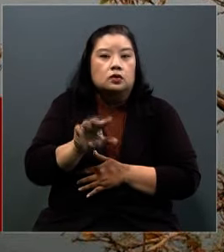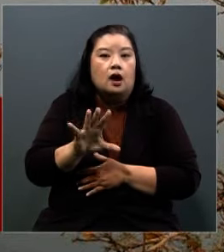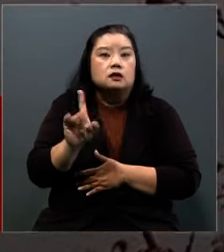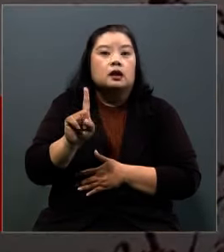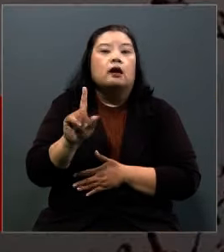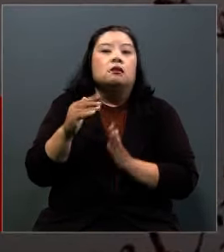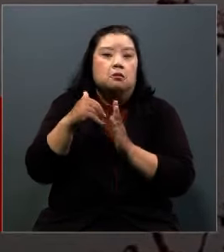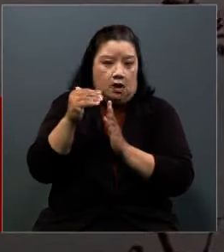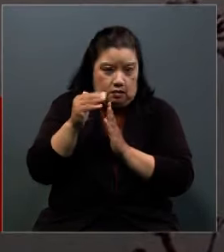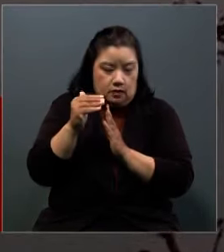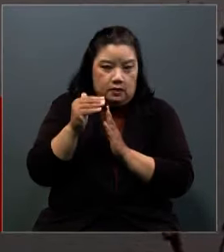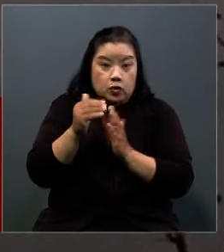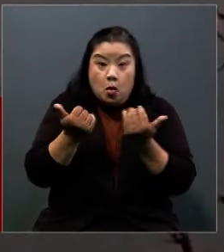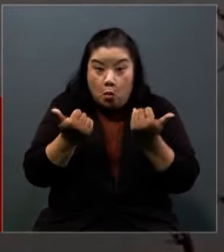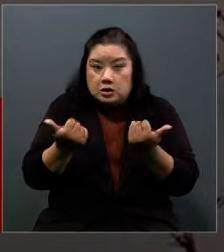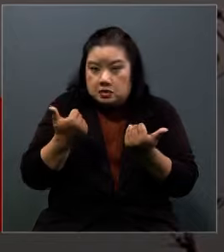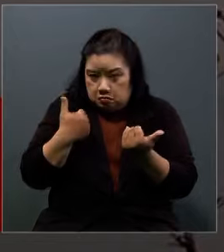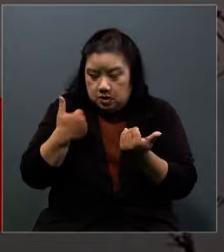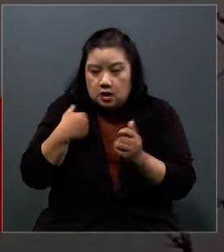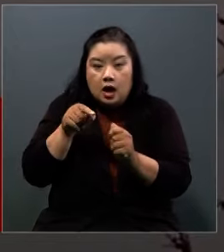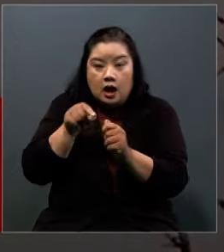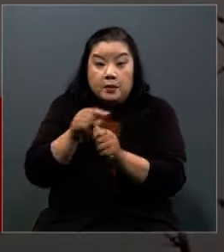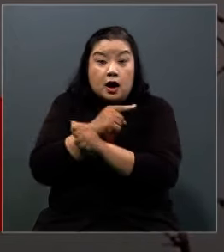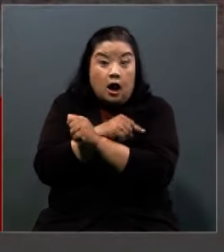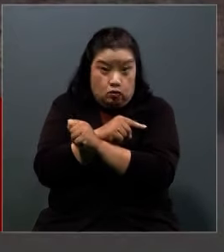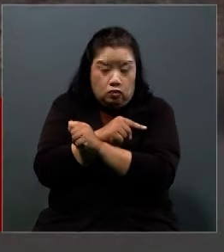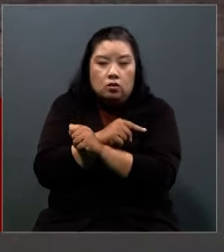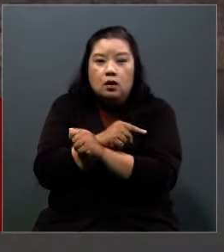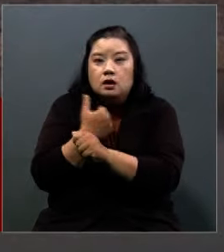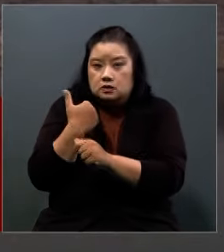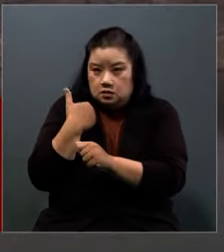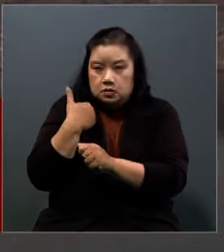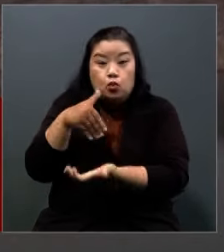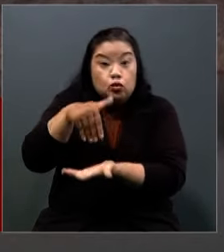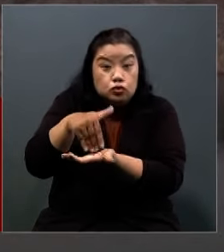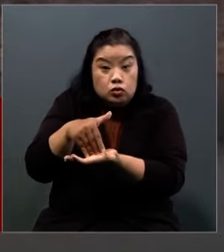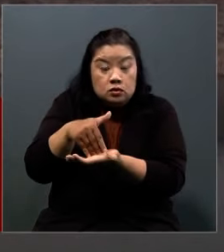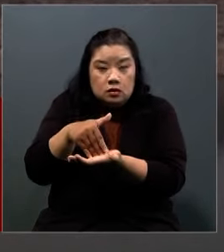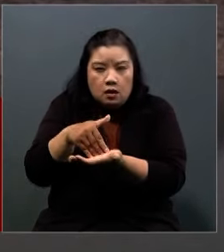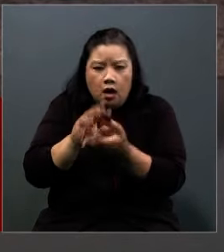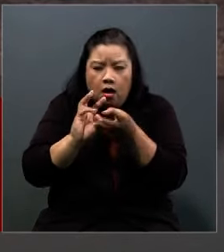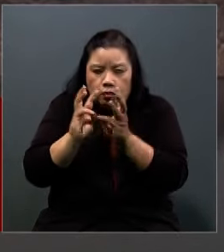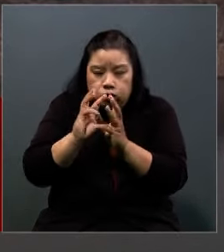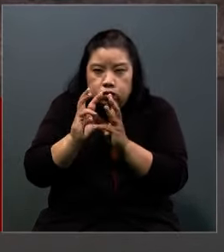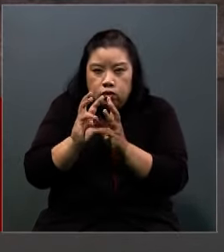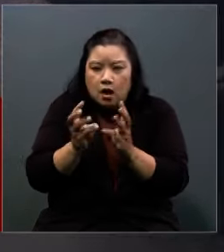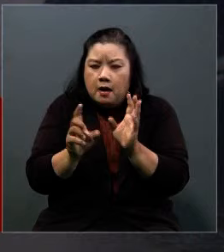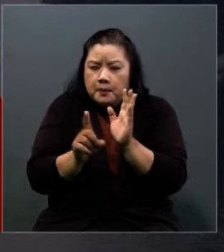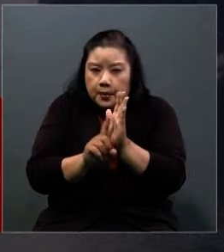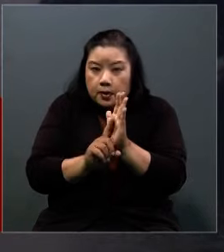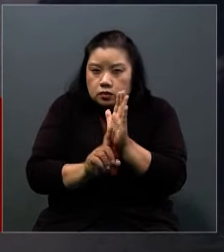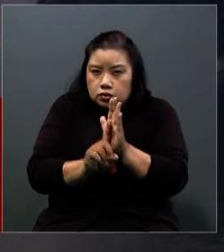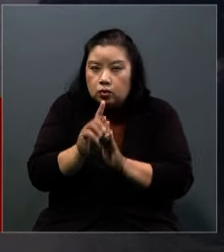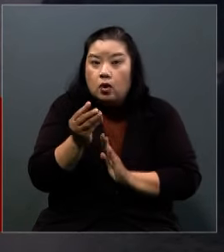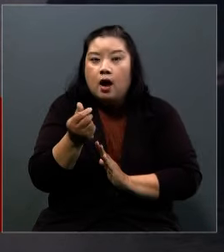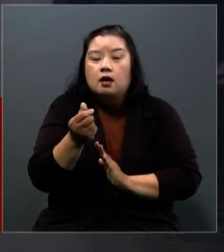งใหม่นะโดยเฉพาะที่จุดตรวจวัดที่ตำบลหังดงอำเภอฮอดที่เมื่อช่วงกลางวันที่ผ่านมาเนี่ยวัดฝุ่น PM 2.5 ได้สู